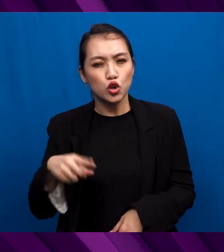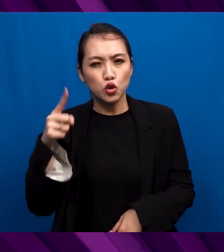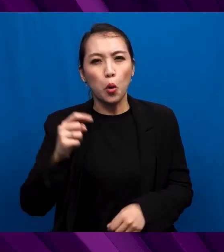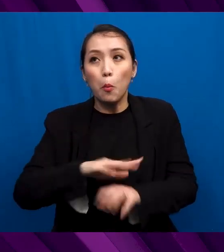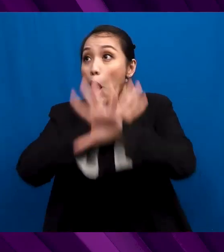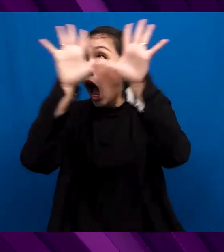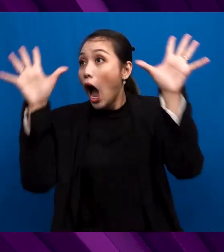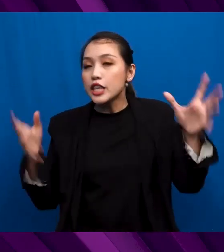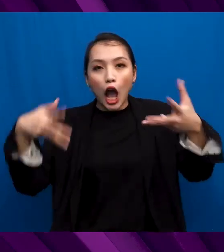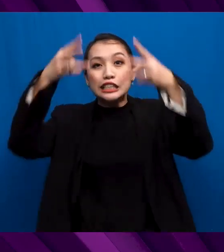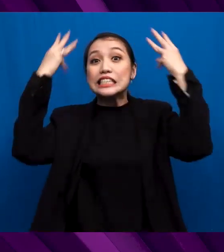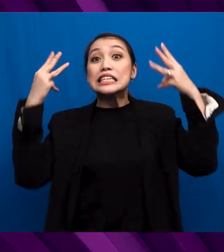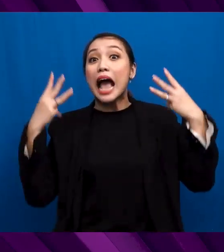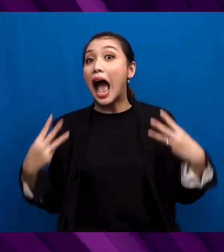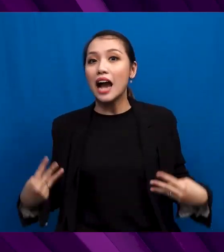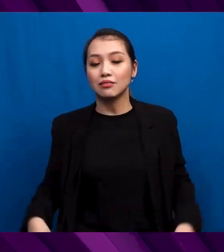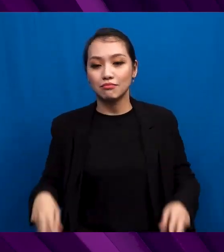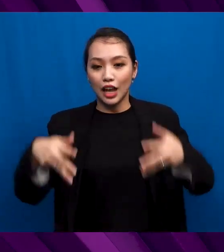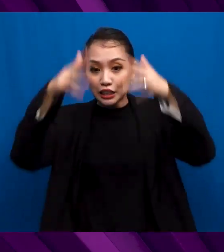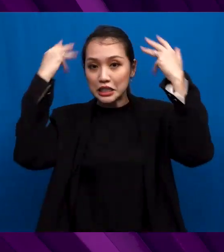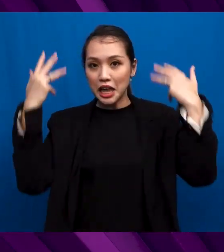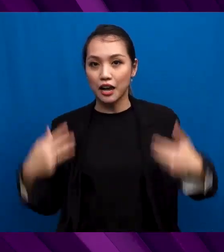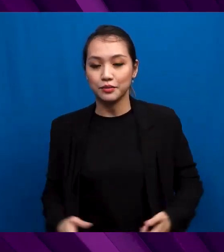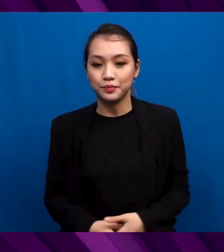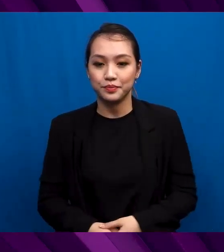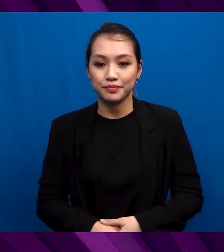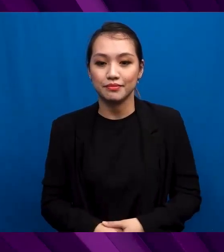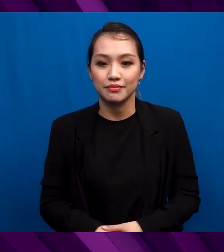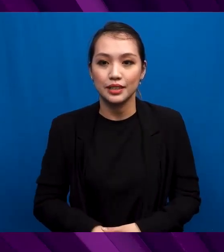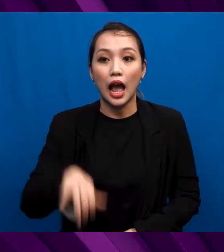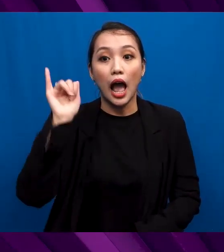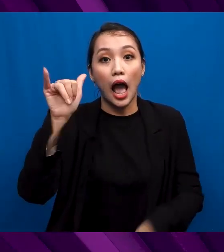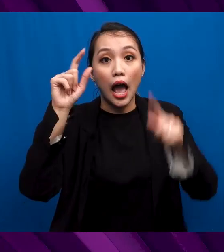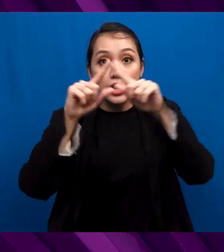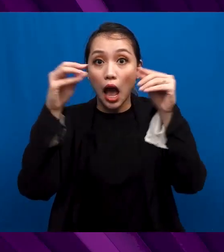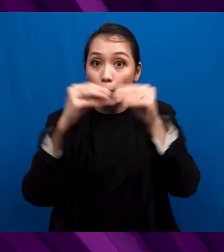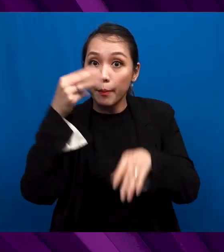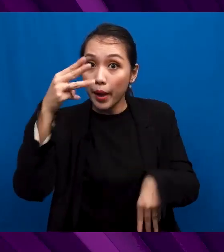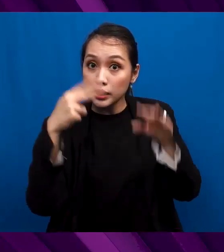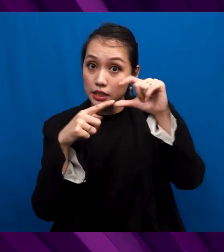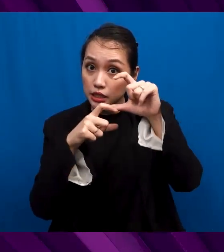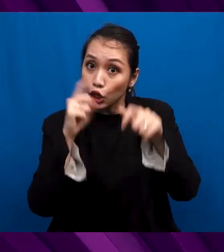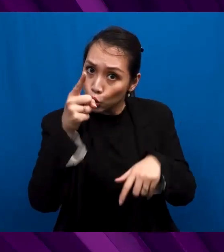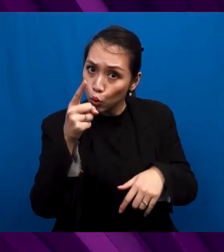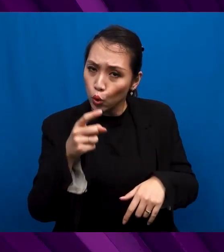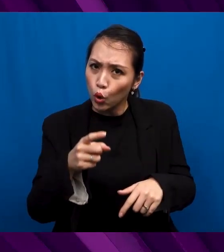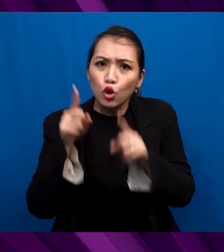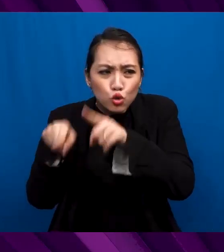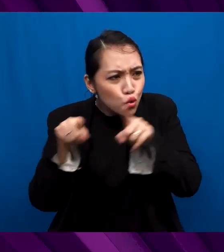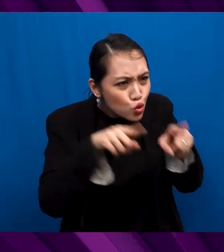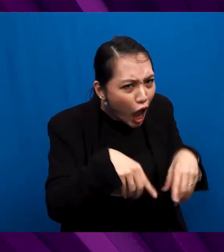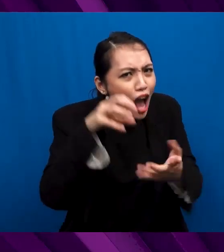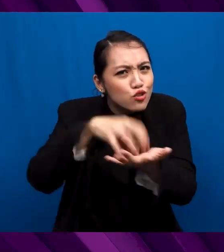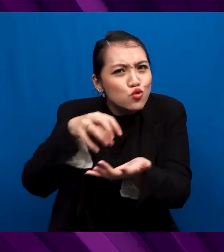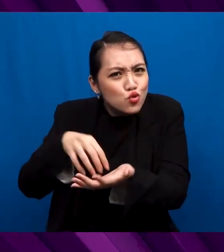Banyak penerobos saudara. Tidak heran Yabes itu suku Yehuda. Lihat sifatnya. Dikasih nama